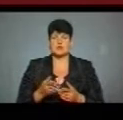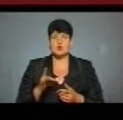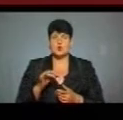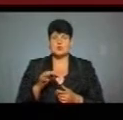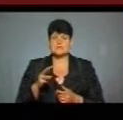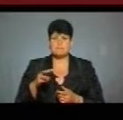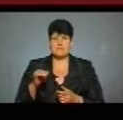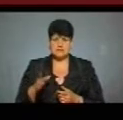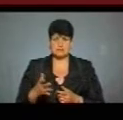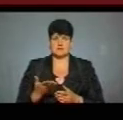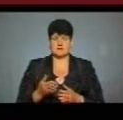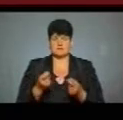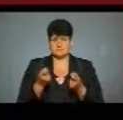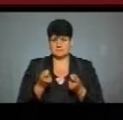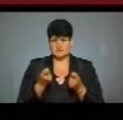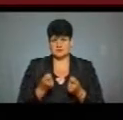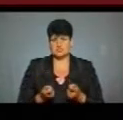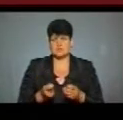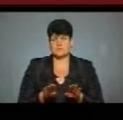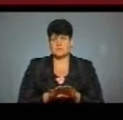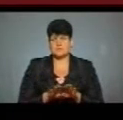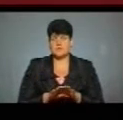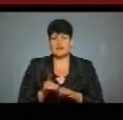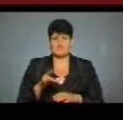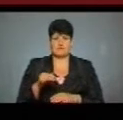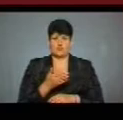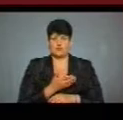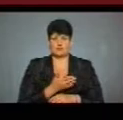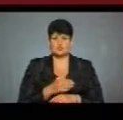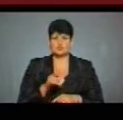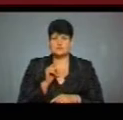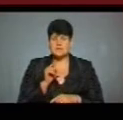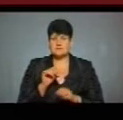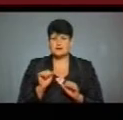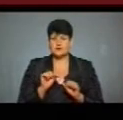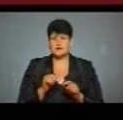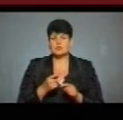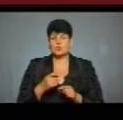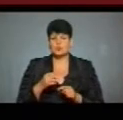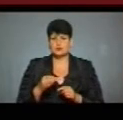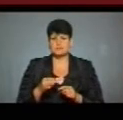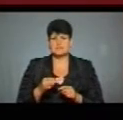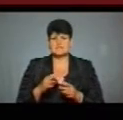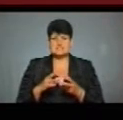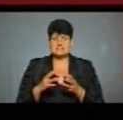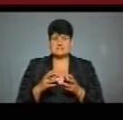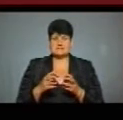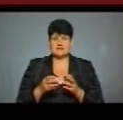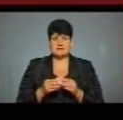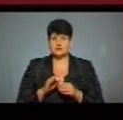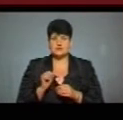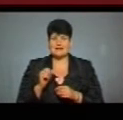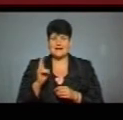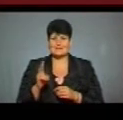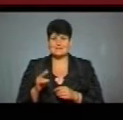розмитнення. Максимально приближене до європейського. Тобто, щоб там керувались хоча б зведеним, якщо не акциз до